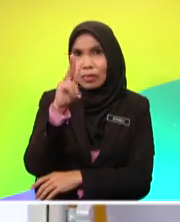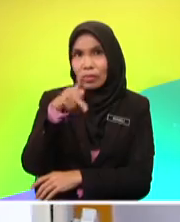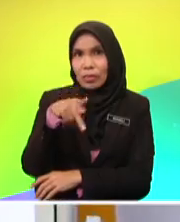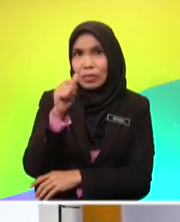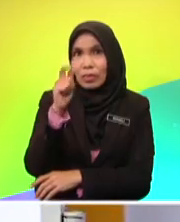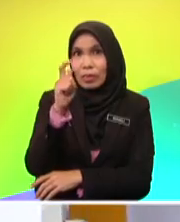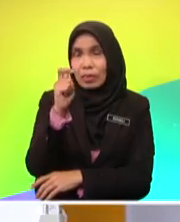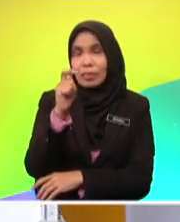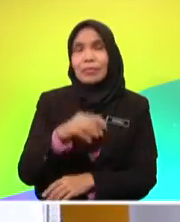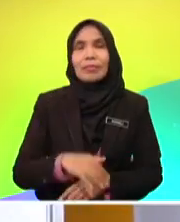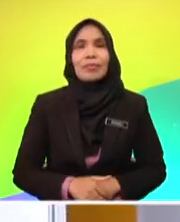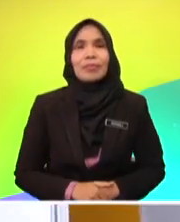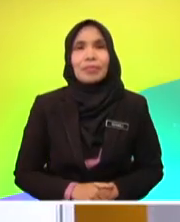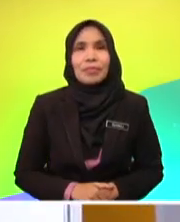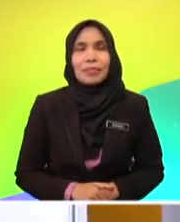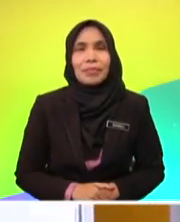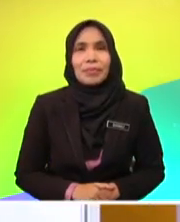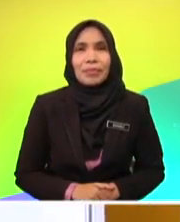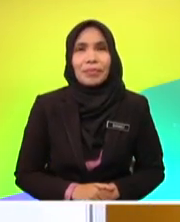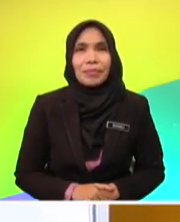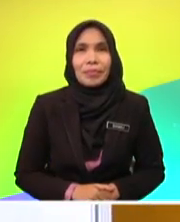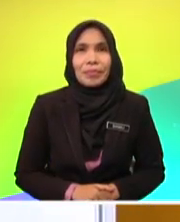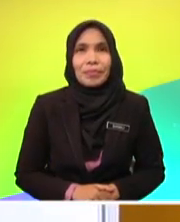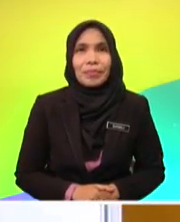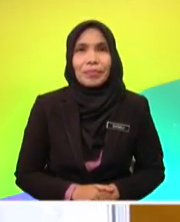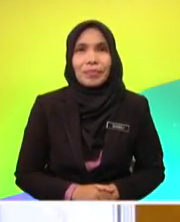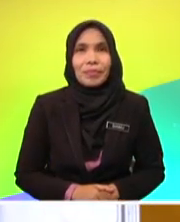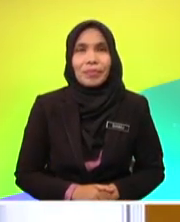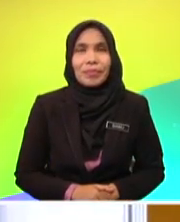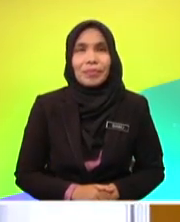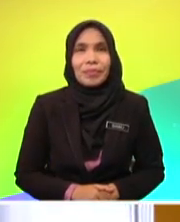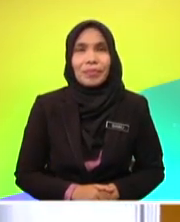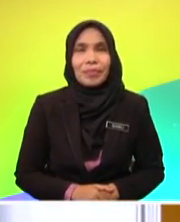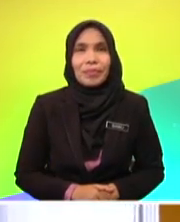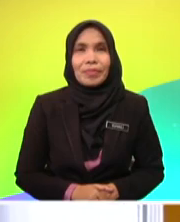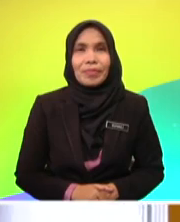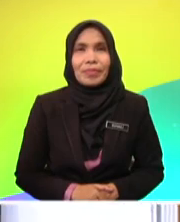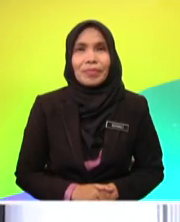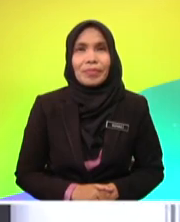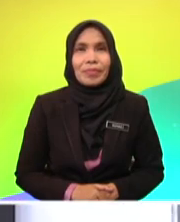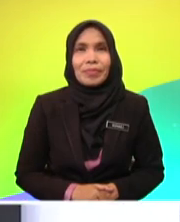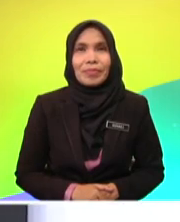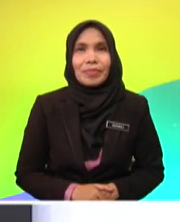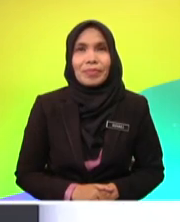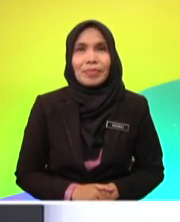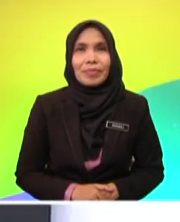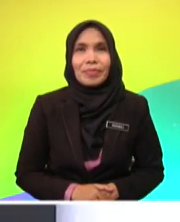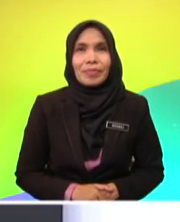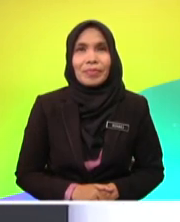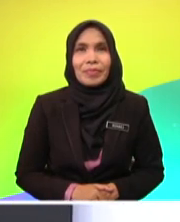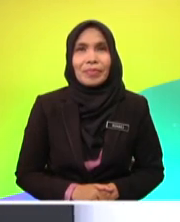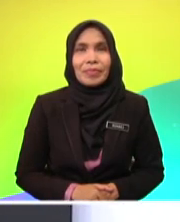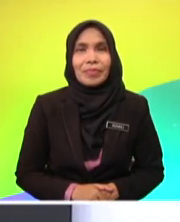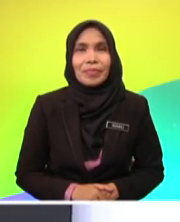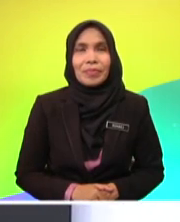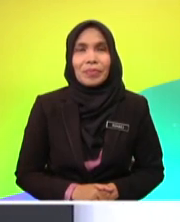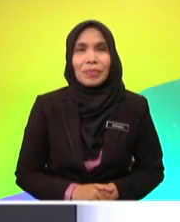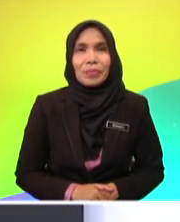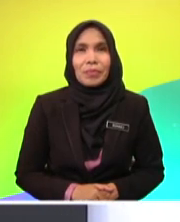Betul. Ya, betul. Tak sabar nak makan ketupat. Okay, dah lama kita tak beraya, kan? Betul. Beraya sendiri.